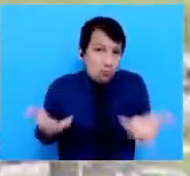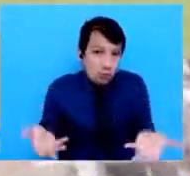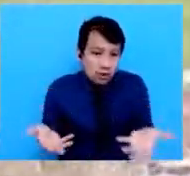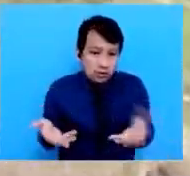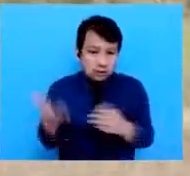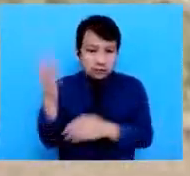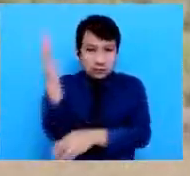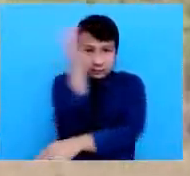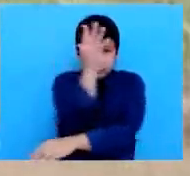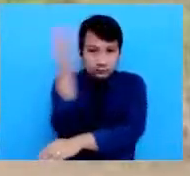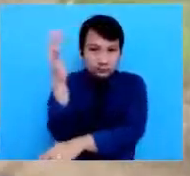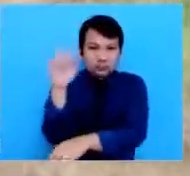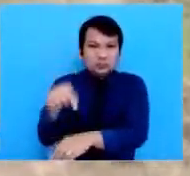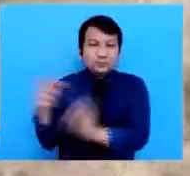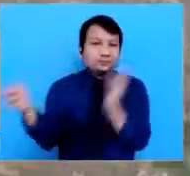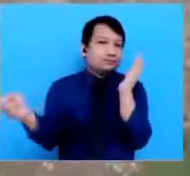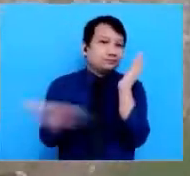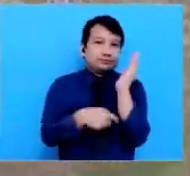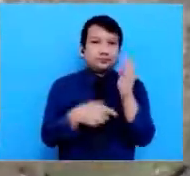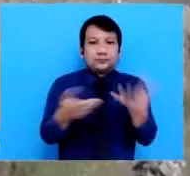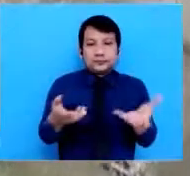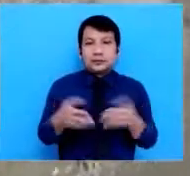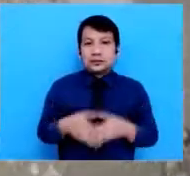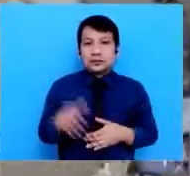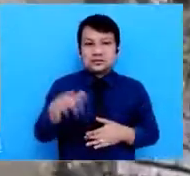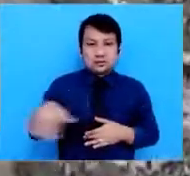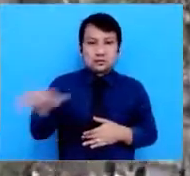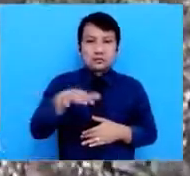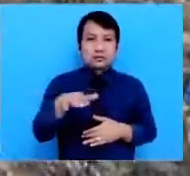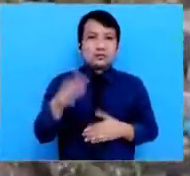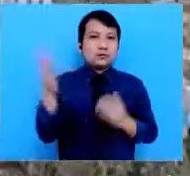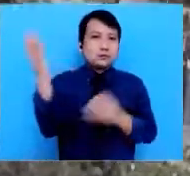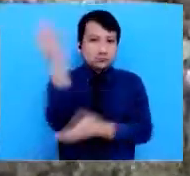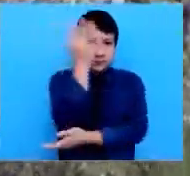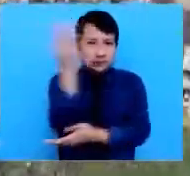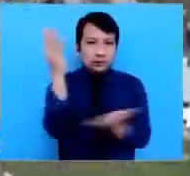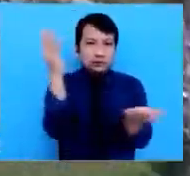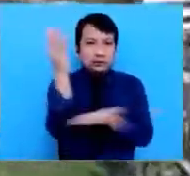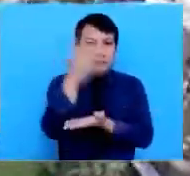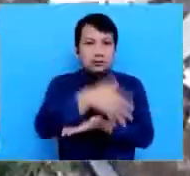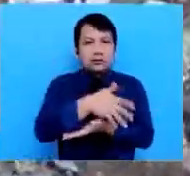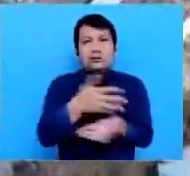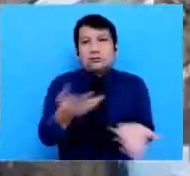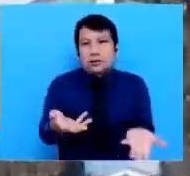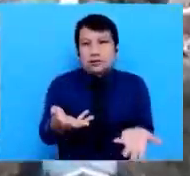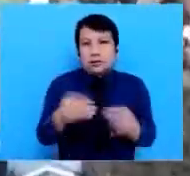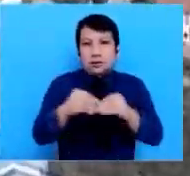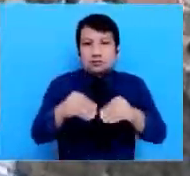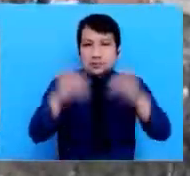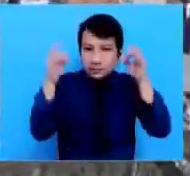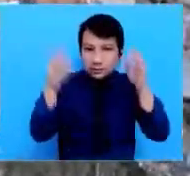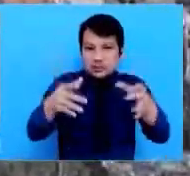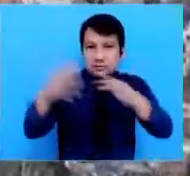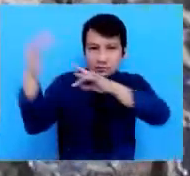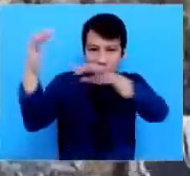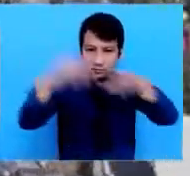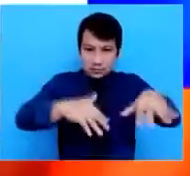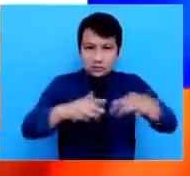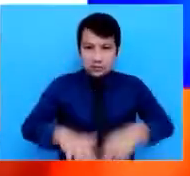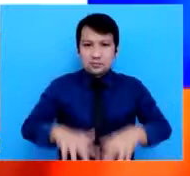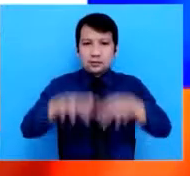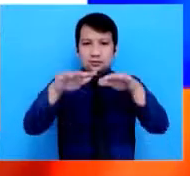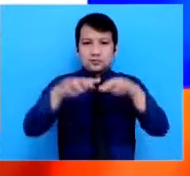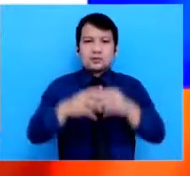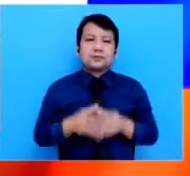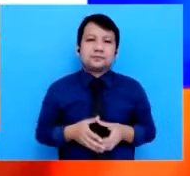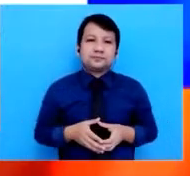na eh, kinabkab na yung bundok, pinutol na yung kagubatan, mas prone sila sa landslide, flooding at erosion. Di